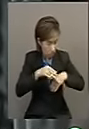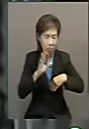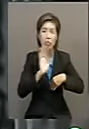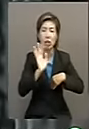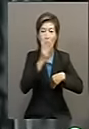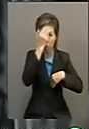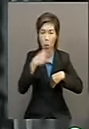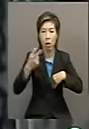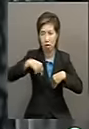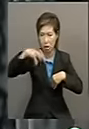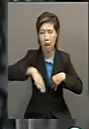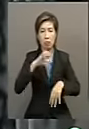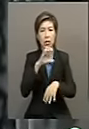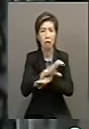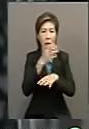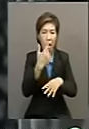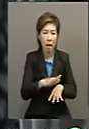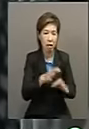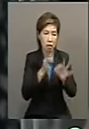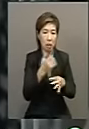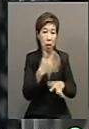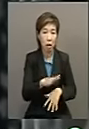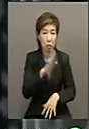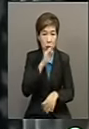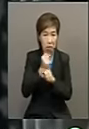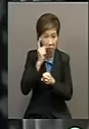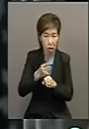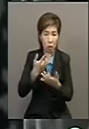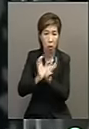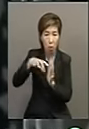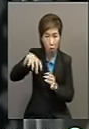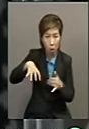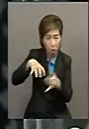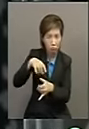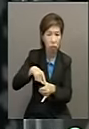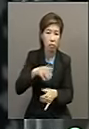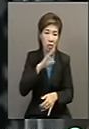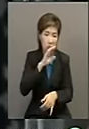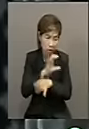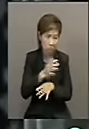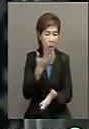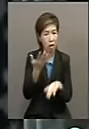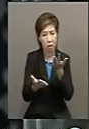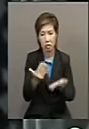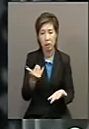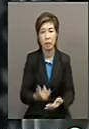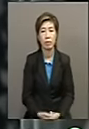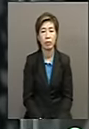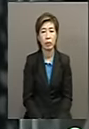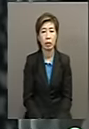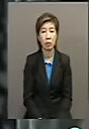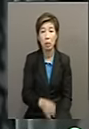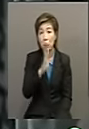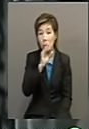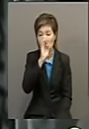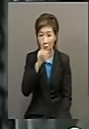จริงคงไม่จำเป็นต้องไปทำในห้องขังถ้าสมมติว่าต้องมีการรีดจริงๆพลเอกไพบูลย์บอกว่าทำที่ไหนก็ได้และหากจะมีการอ้